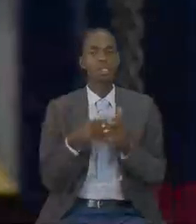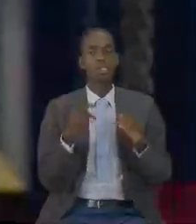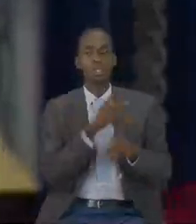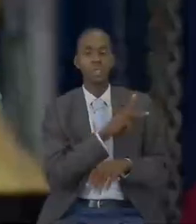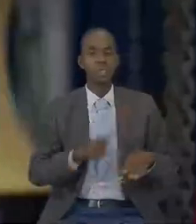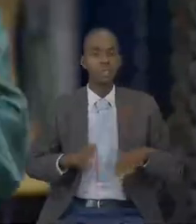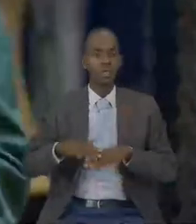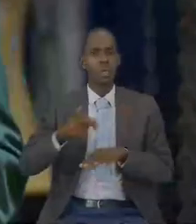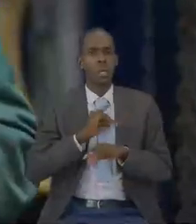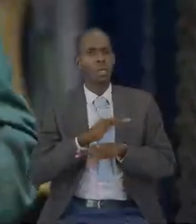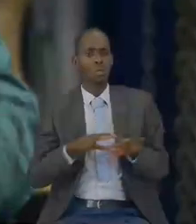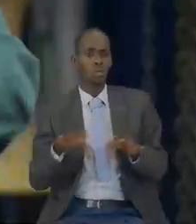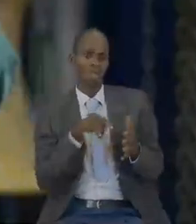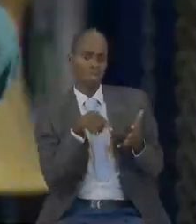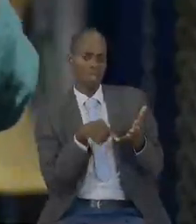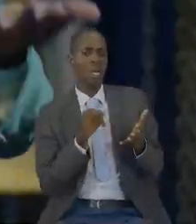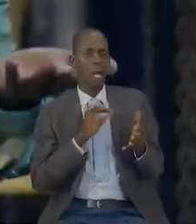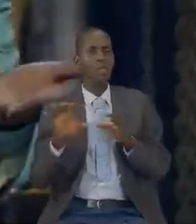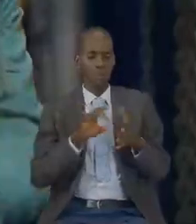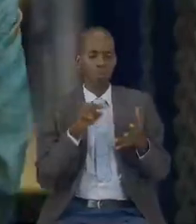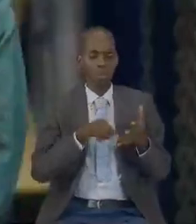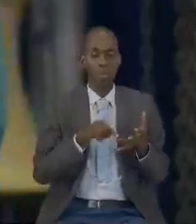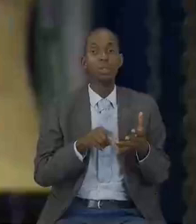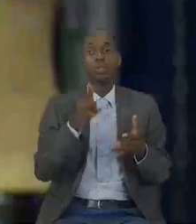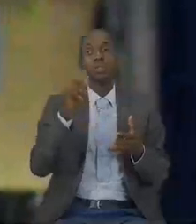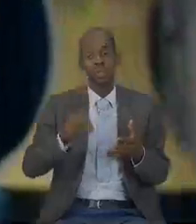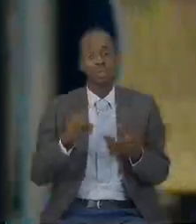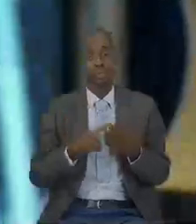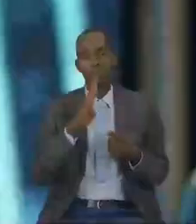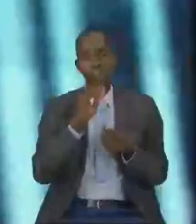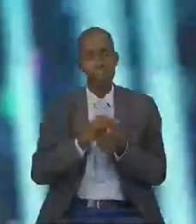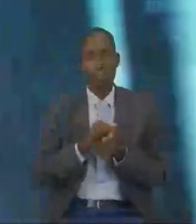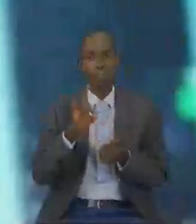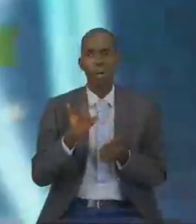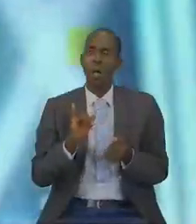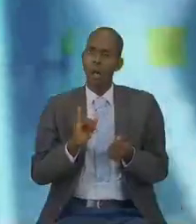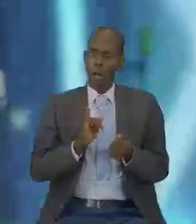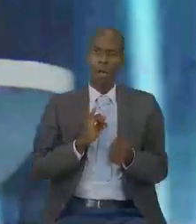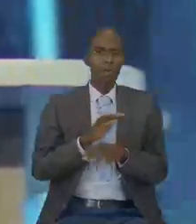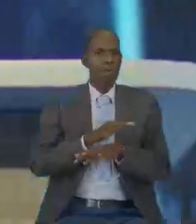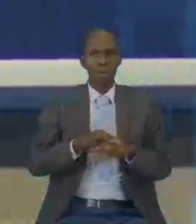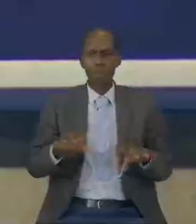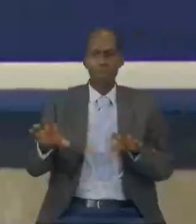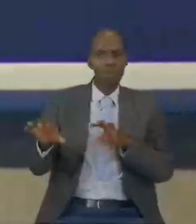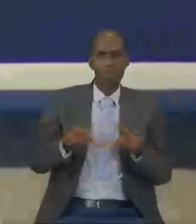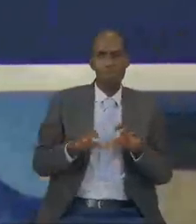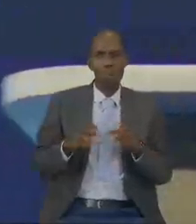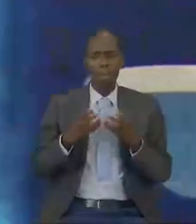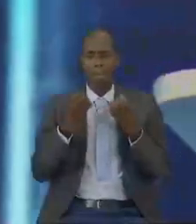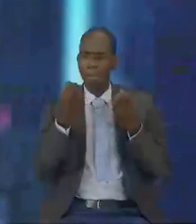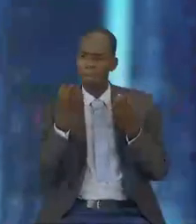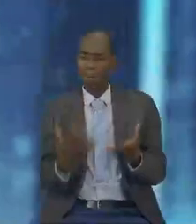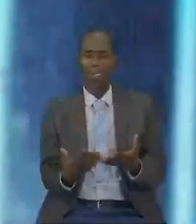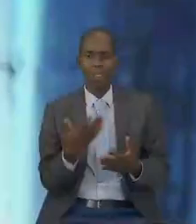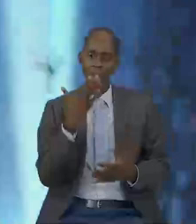roi et contre le royaume, ah, je ne fais pas ci, j'ai fait seulement cela. Tu as toujours besoin d'être lavé. Je ne